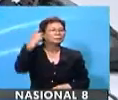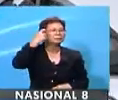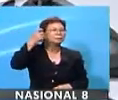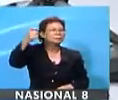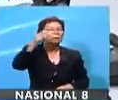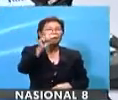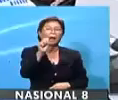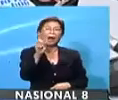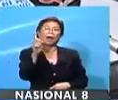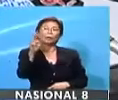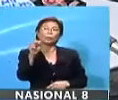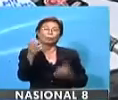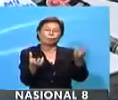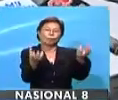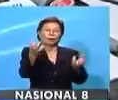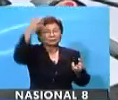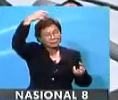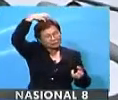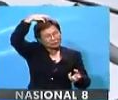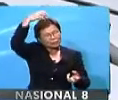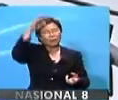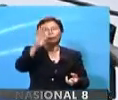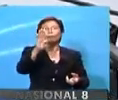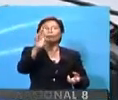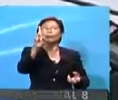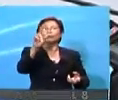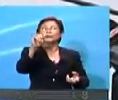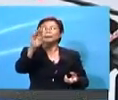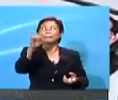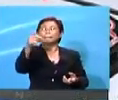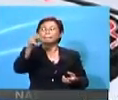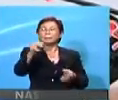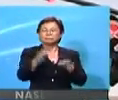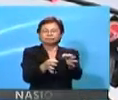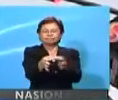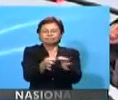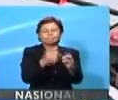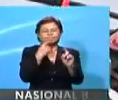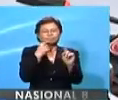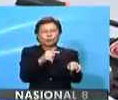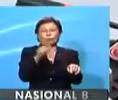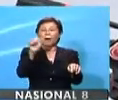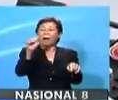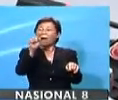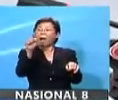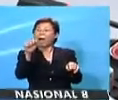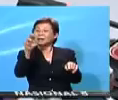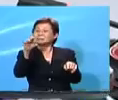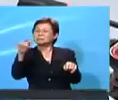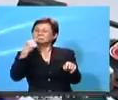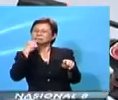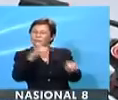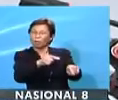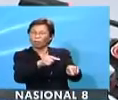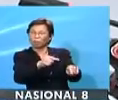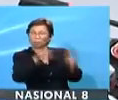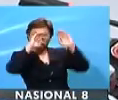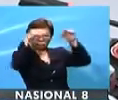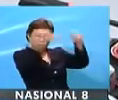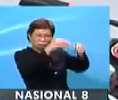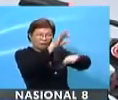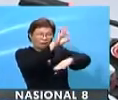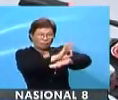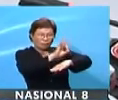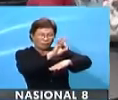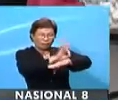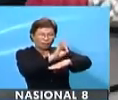Setiausaha Aduan Barisan Nasional Selangor, Budiman Muhammad Zohdi menjelaskan, jawapan Azmin lebih banyak menjurus kepada peranan